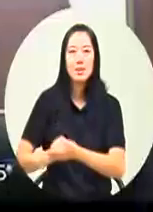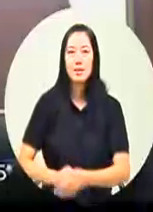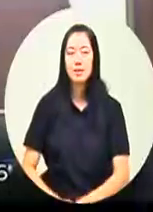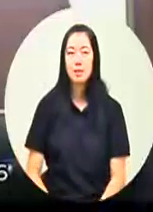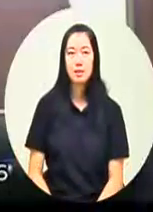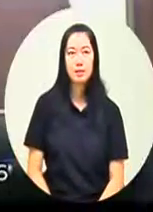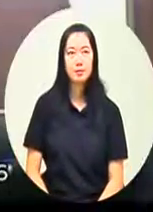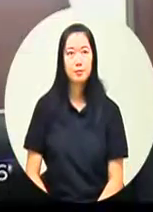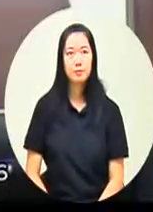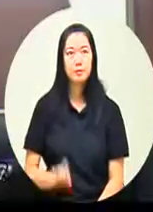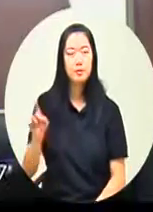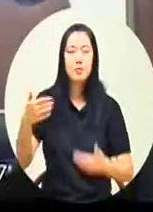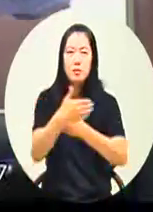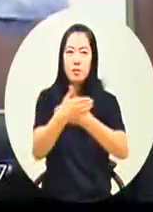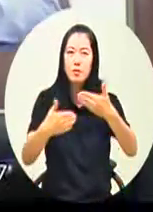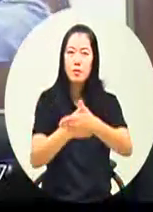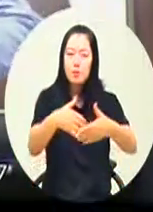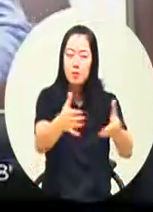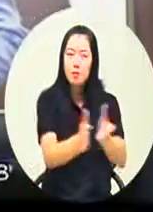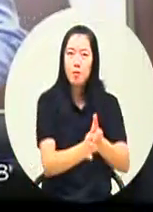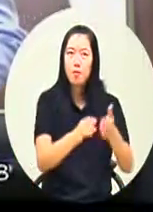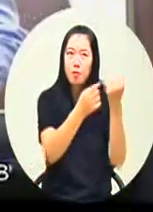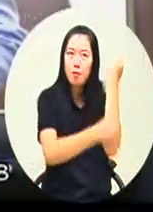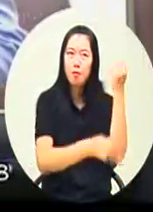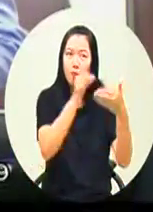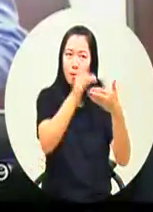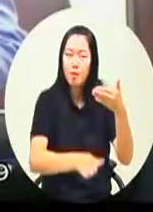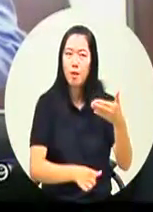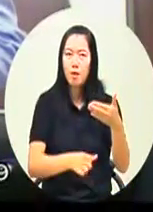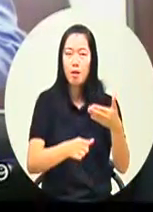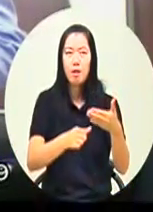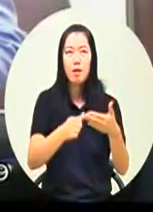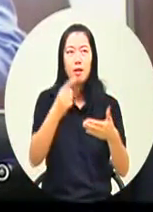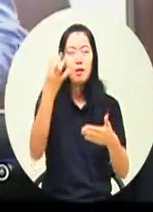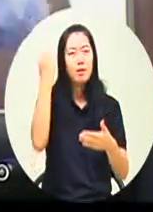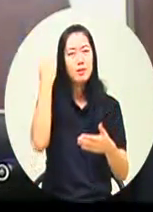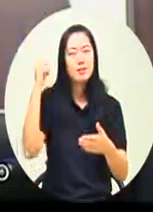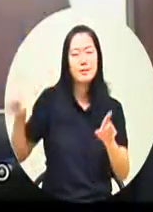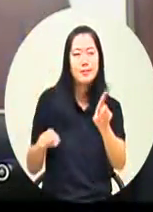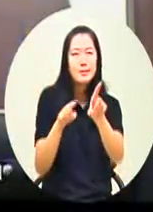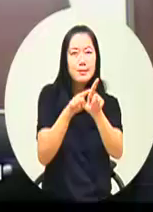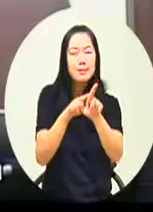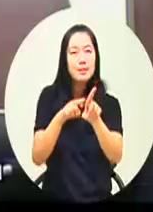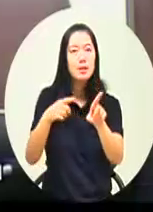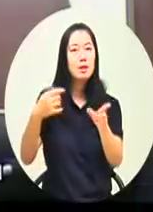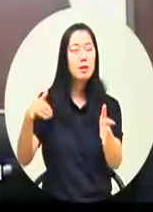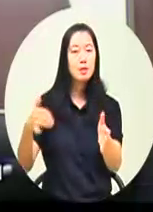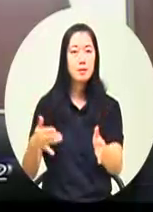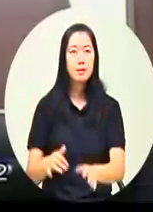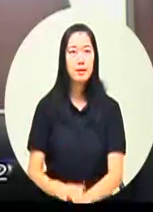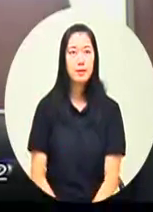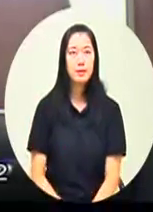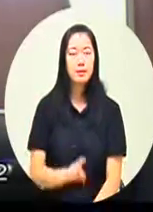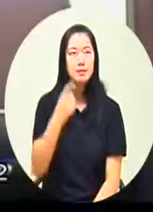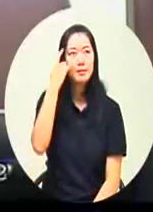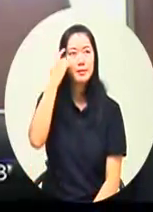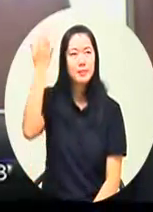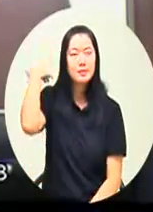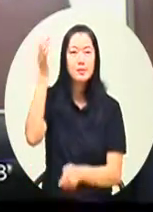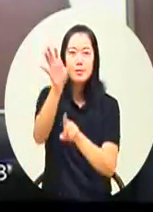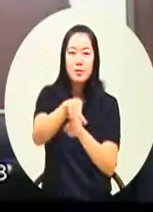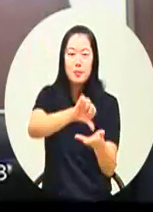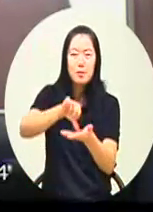啊。我们交通部的法规哈，真的是哦，对不对啊？我们的人的思考停留在农业化，已